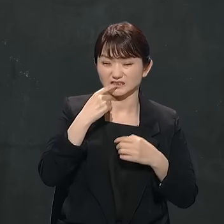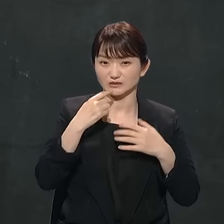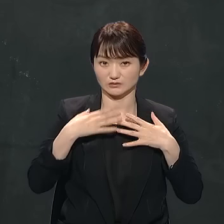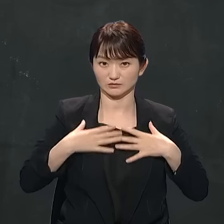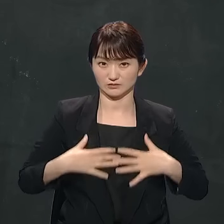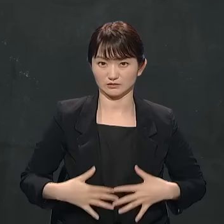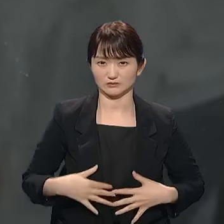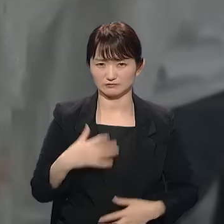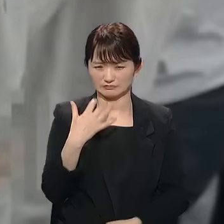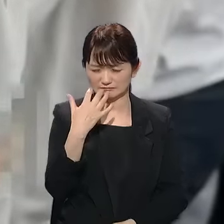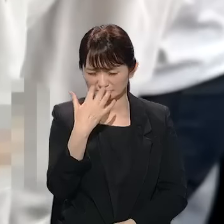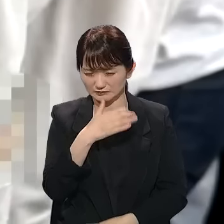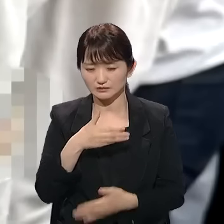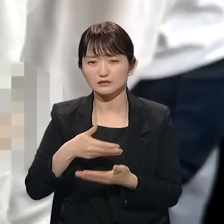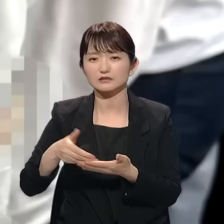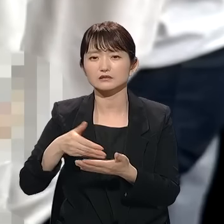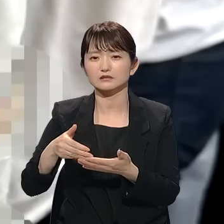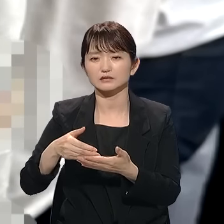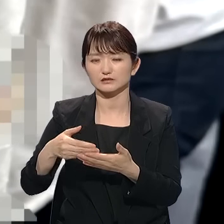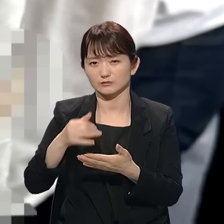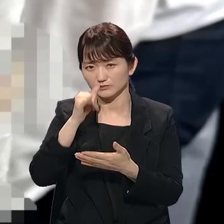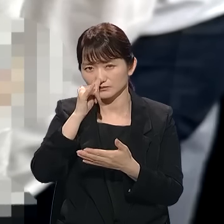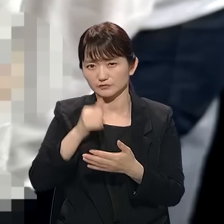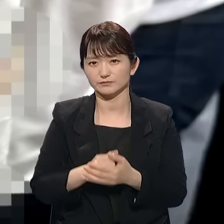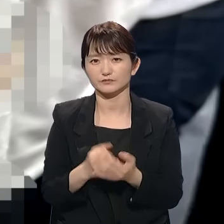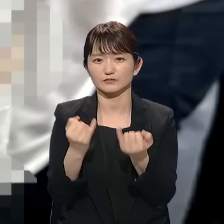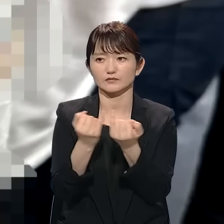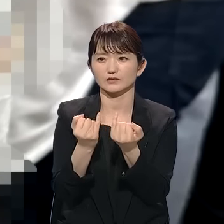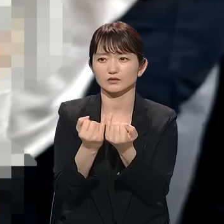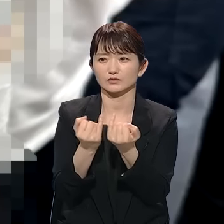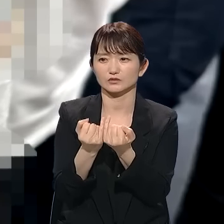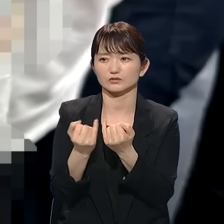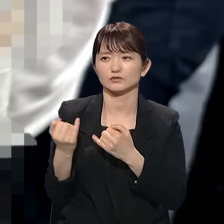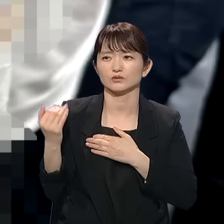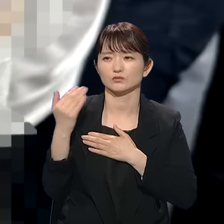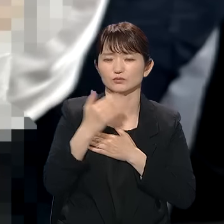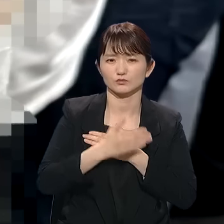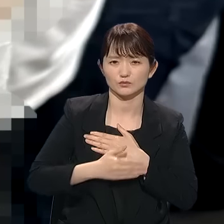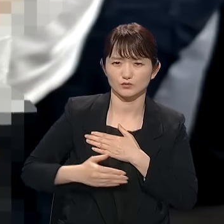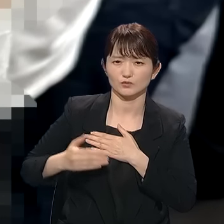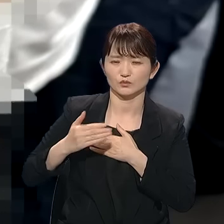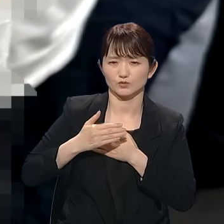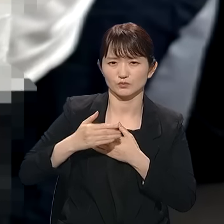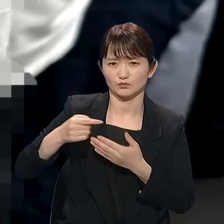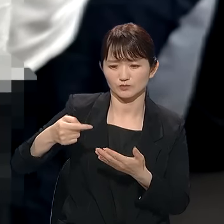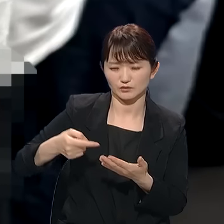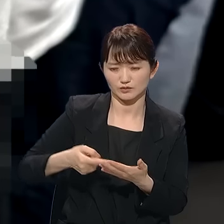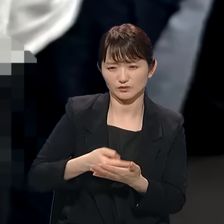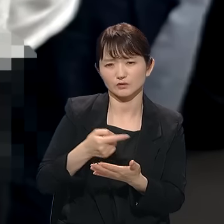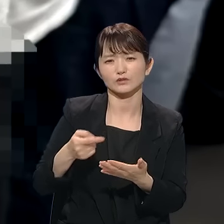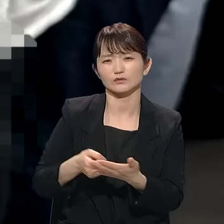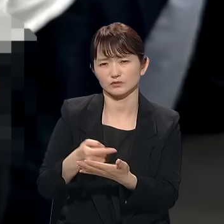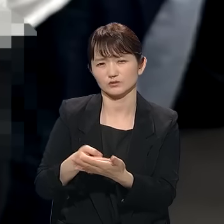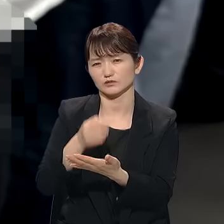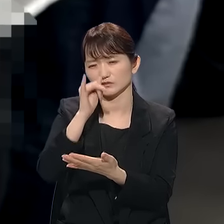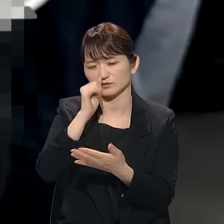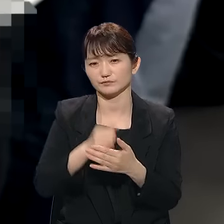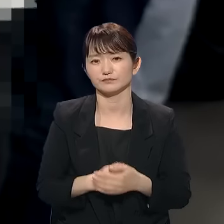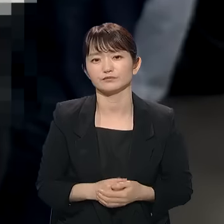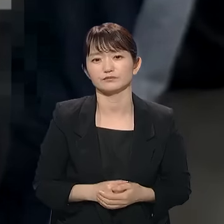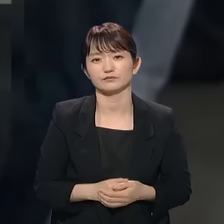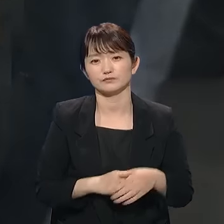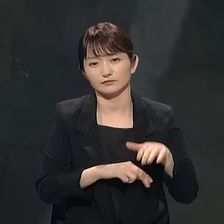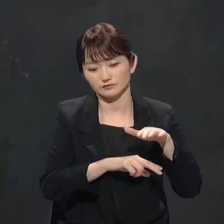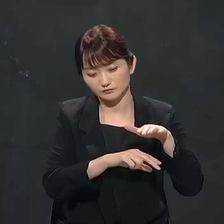좀 성적인 그림이 그려져 있었는데요. 여성의 신체 부위가 노골적으로 묘사된 그림이 패턴으로 그려져 있었던 겁니다. 이